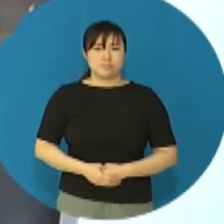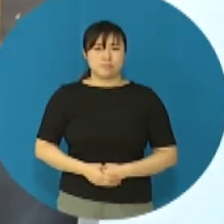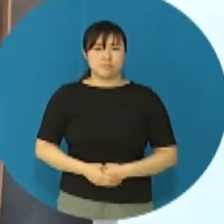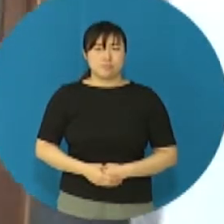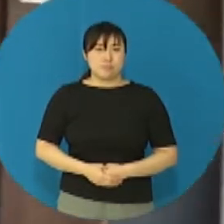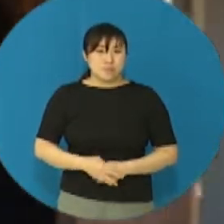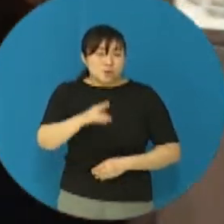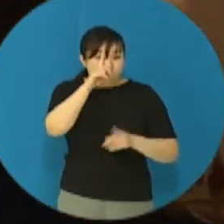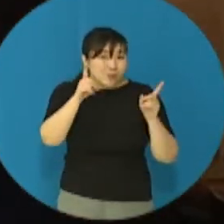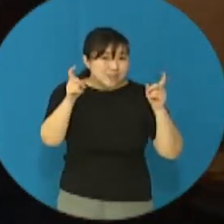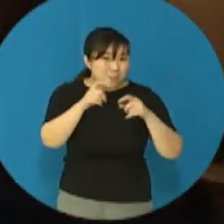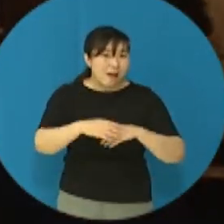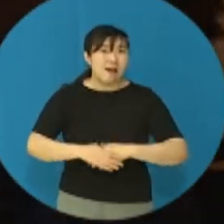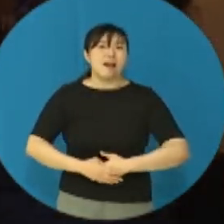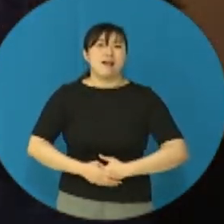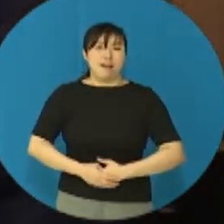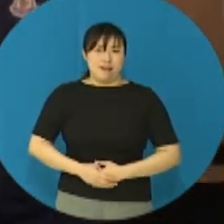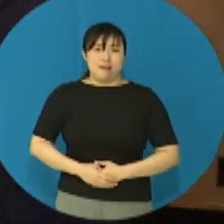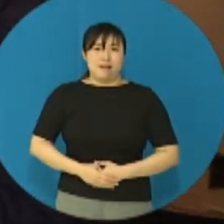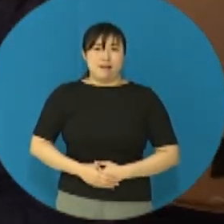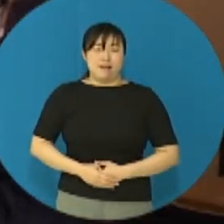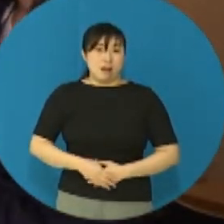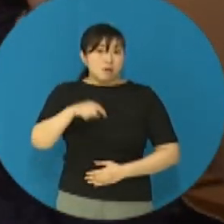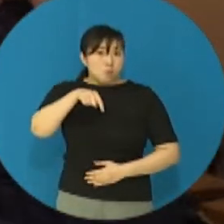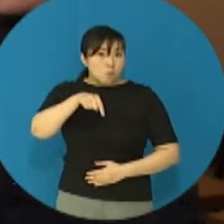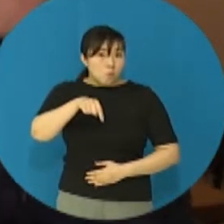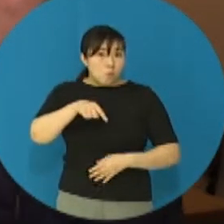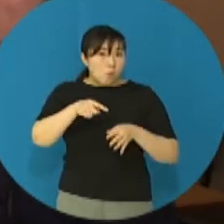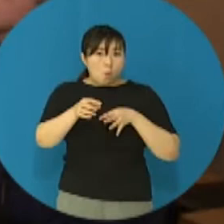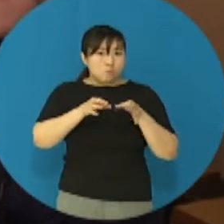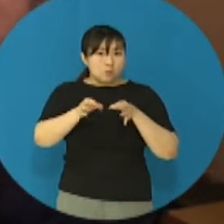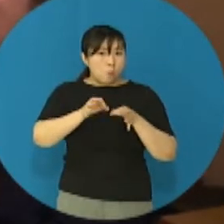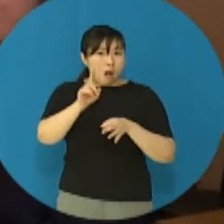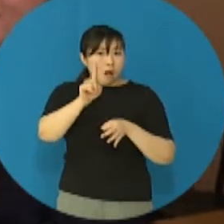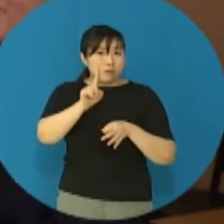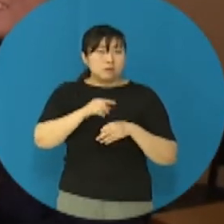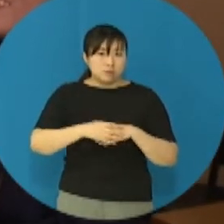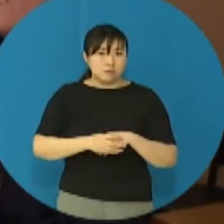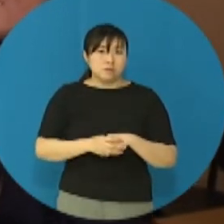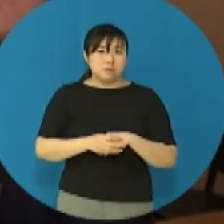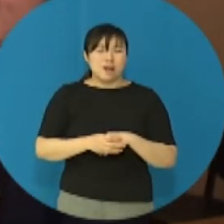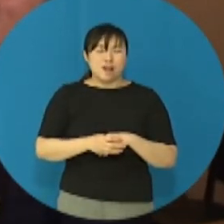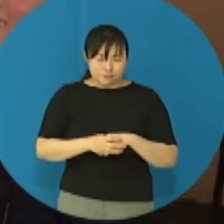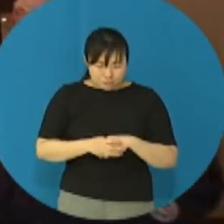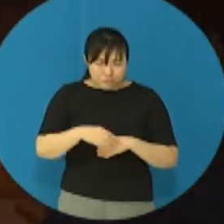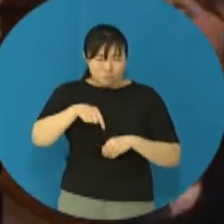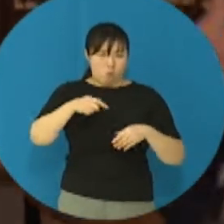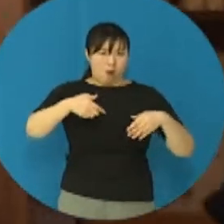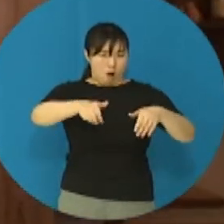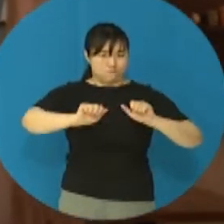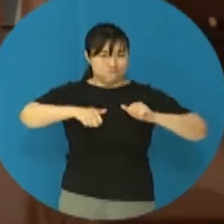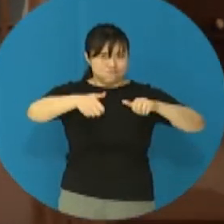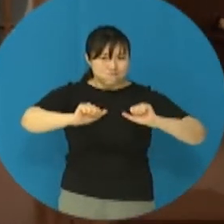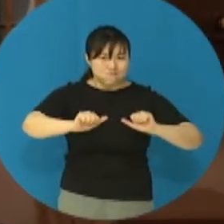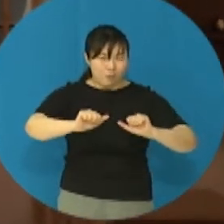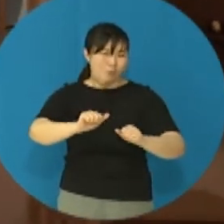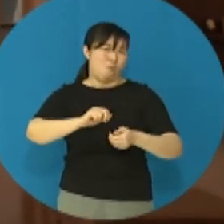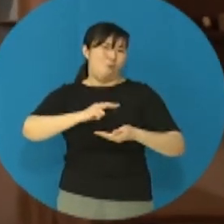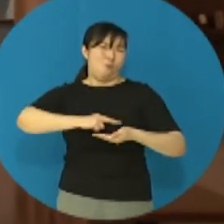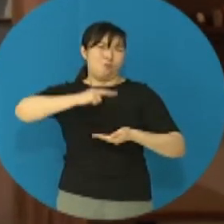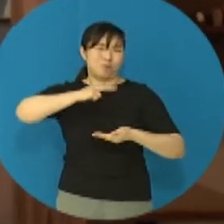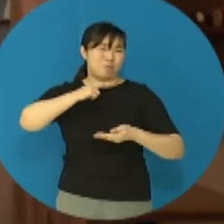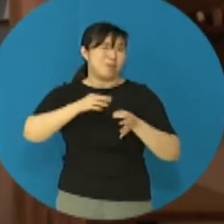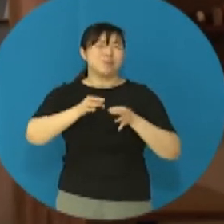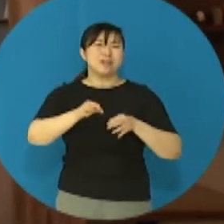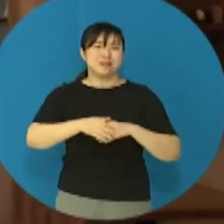こんにちは。 いらっしゃいませ。 こちらはどういったお店ですか？ 手打ちのこだわりの蕎麦屋です。 お